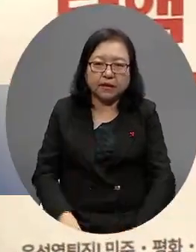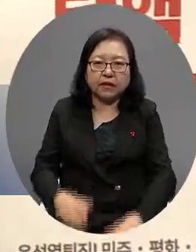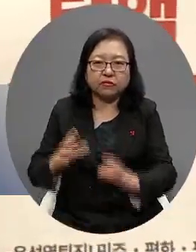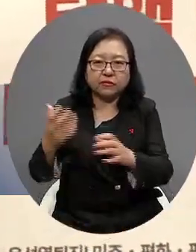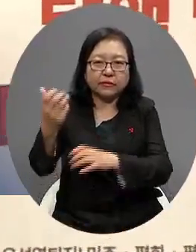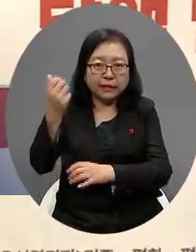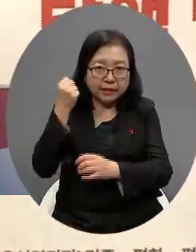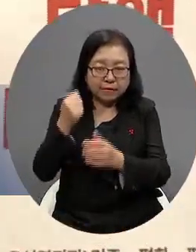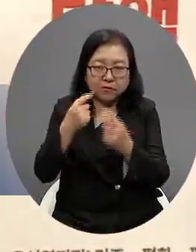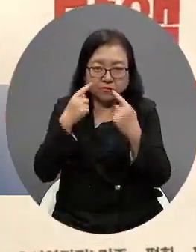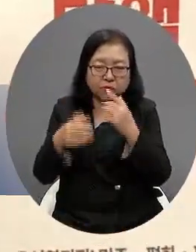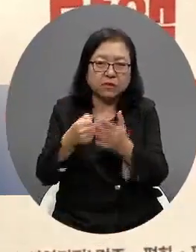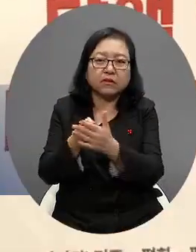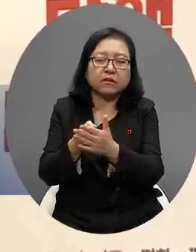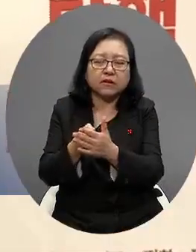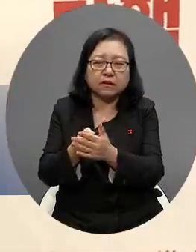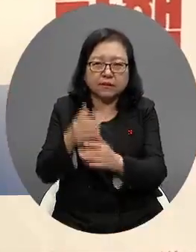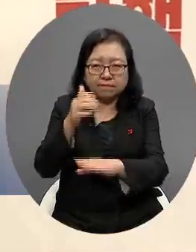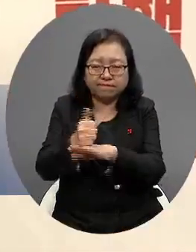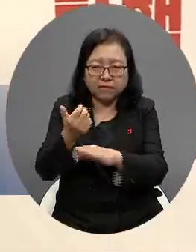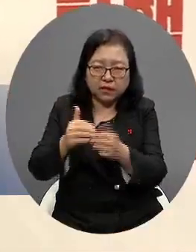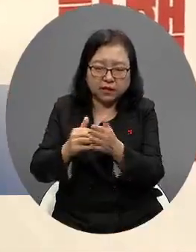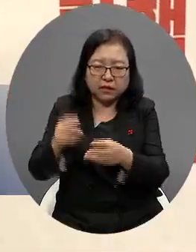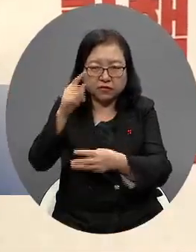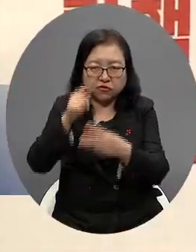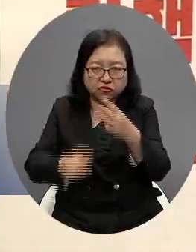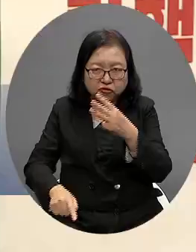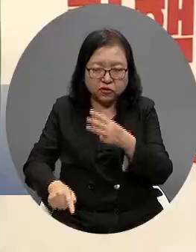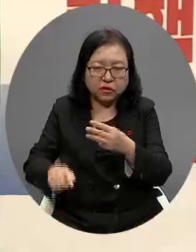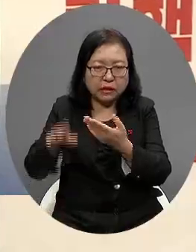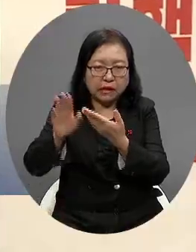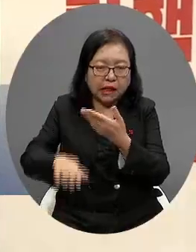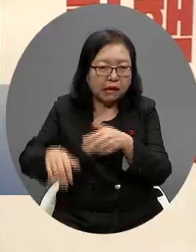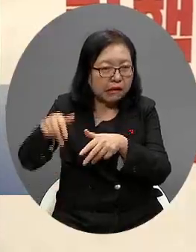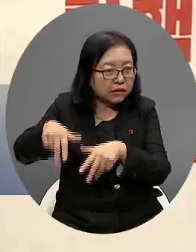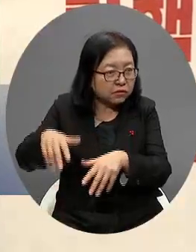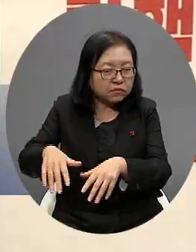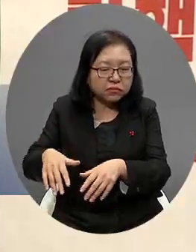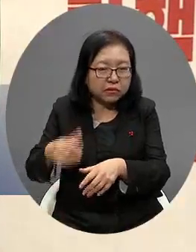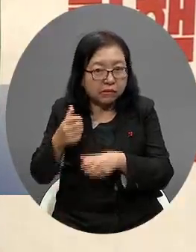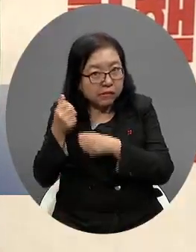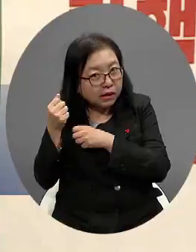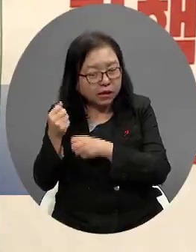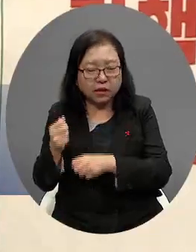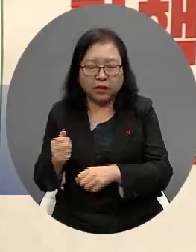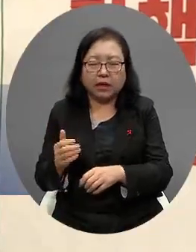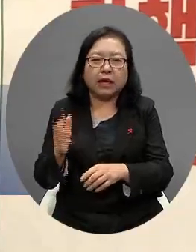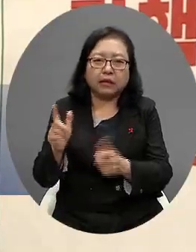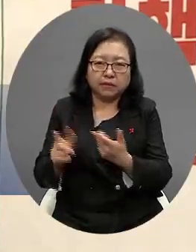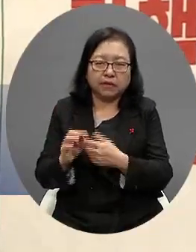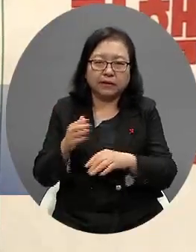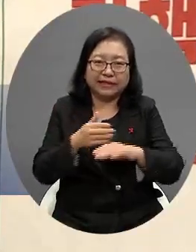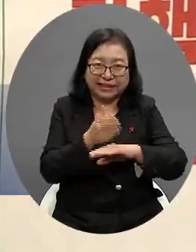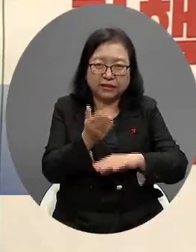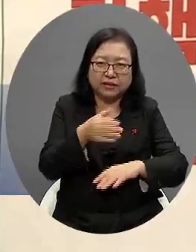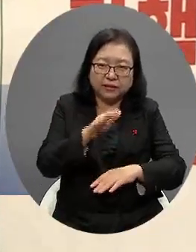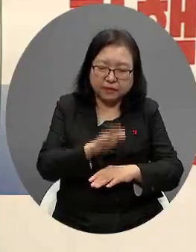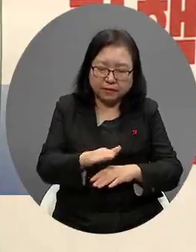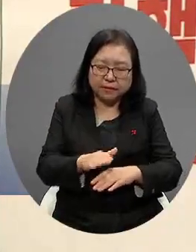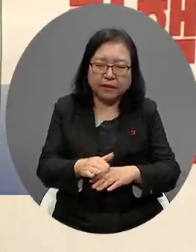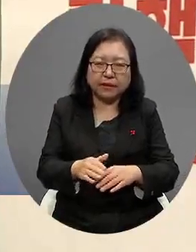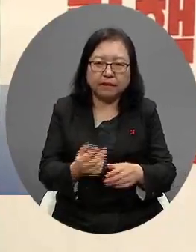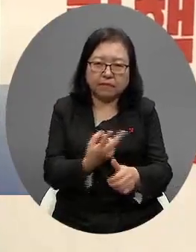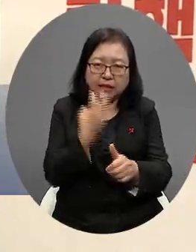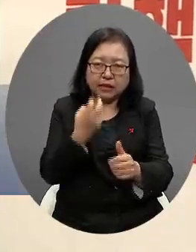윤석열의 하수인으로 국민의 탄핵을 받을 것인가? 늦었지만 국민의 뜻을 받들어 탄핵에